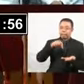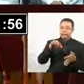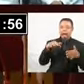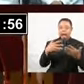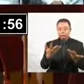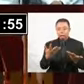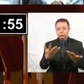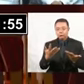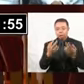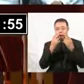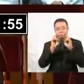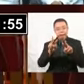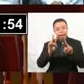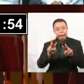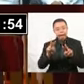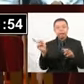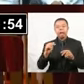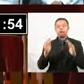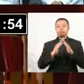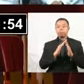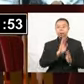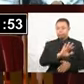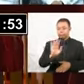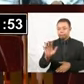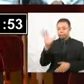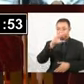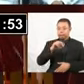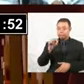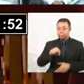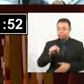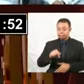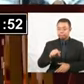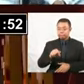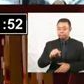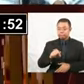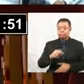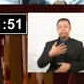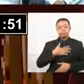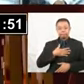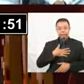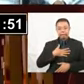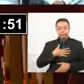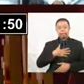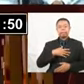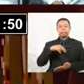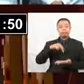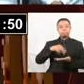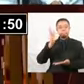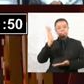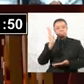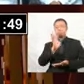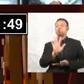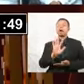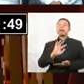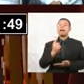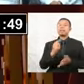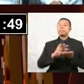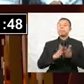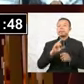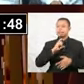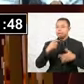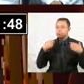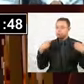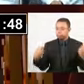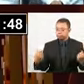maupun yang menyaksikan dari rumah Malam ini saya berdiri di sini bukan hanya sebagai seorang calon